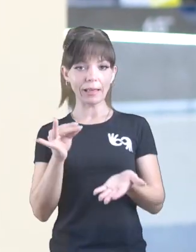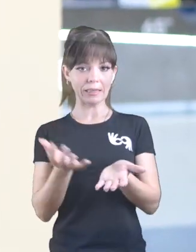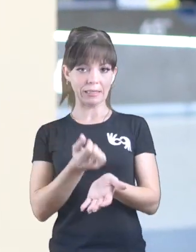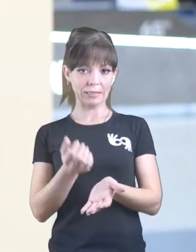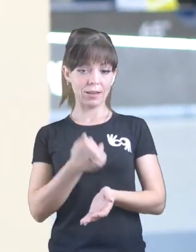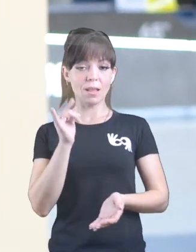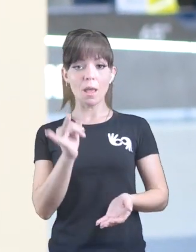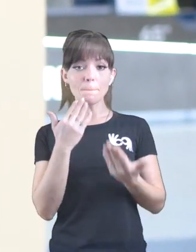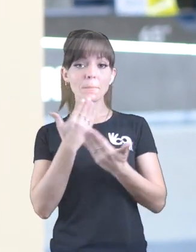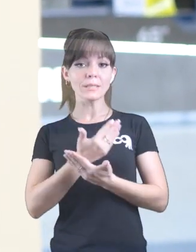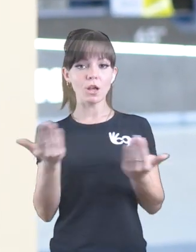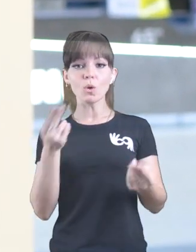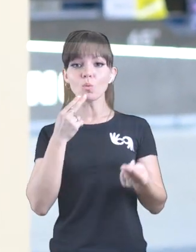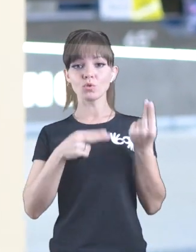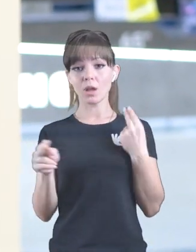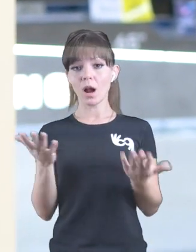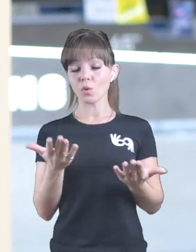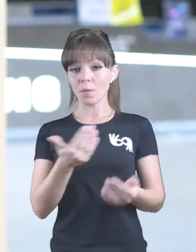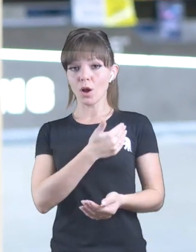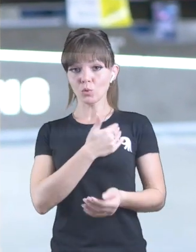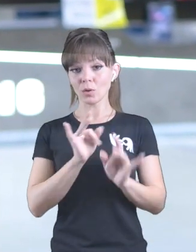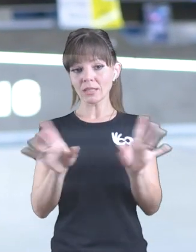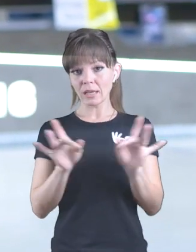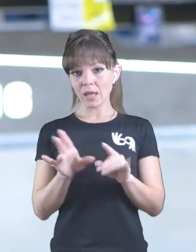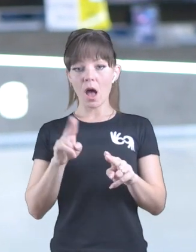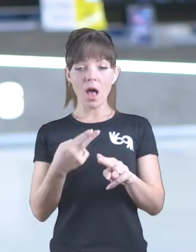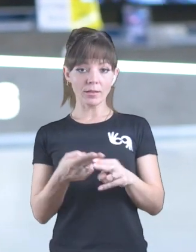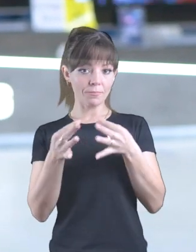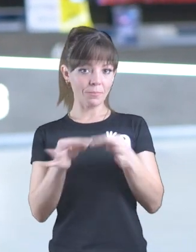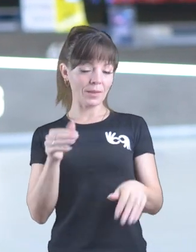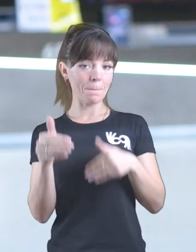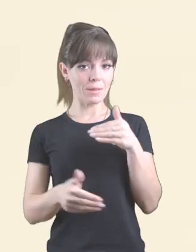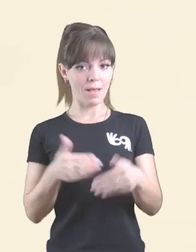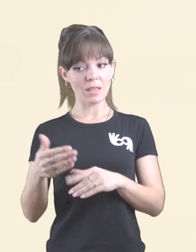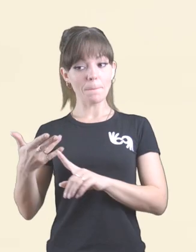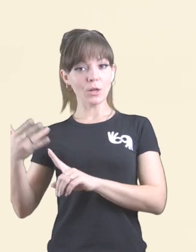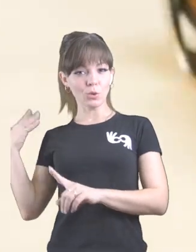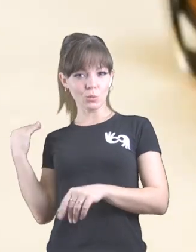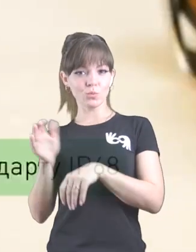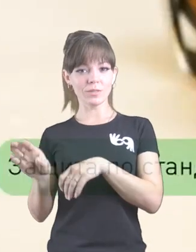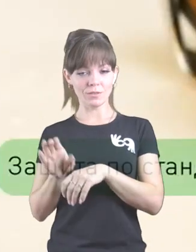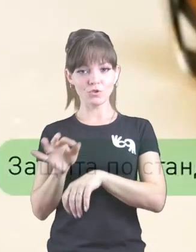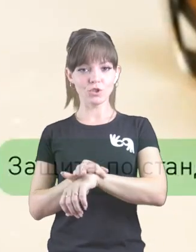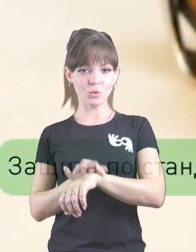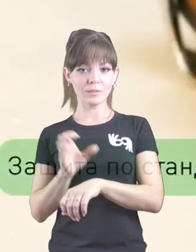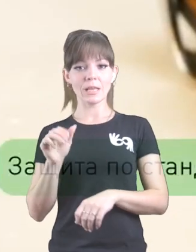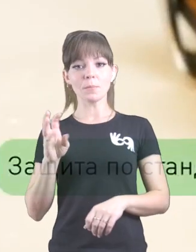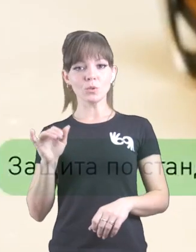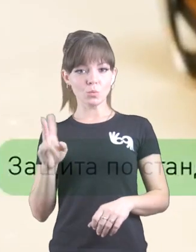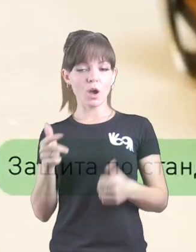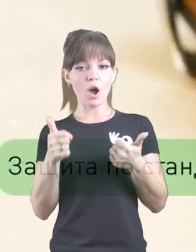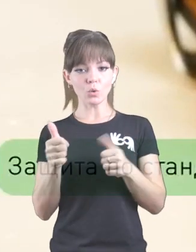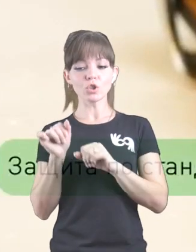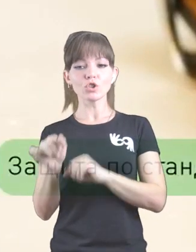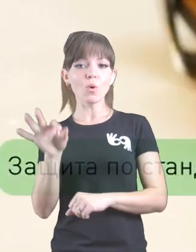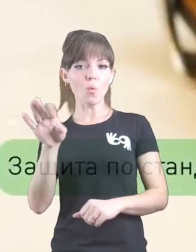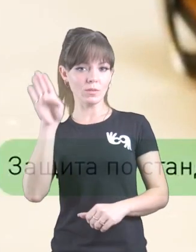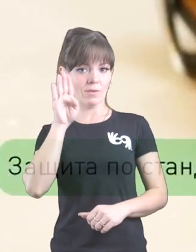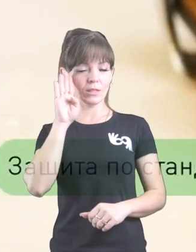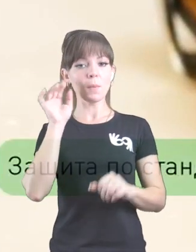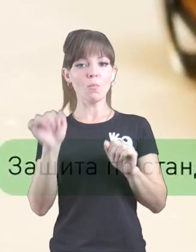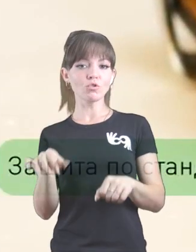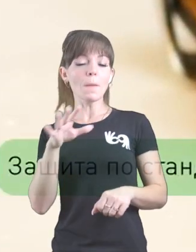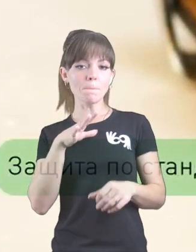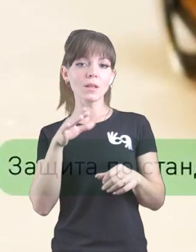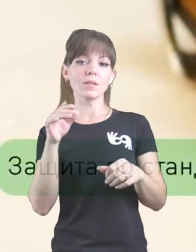И последнее улучшение, о котором хочу рассказать, это поддержка плавания. Предыдущее поколение часов Samsung хорошо защищено от